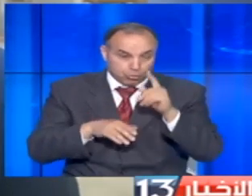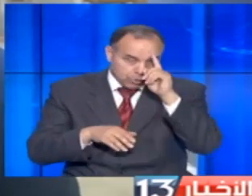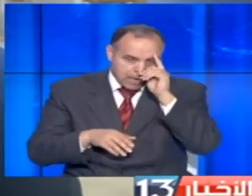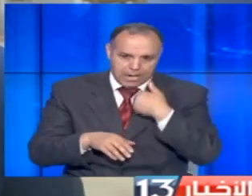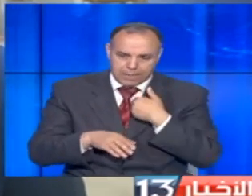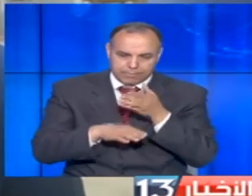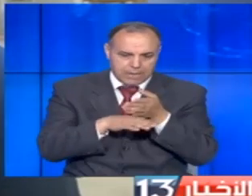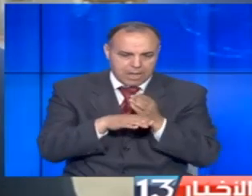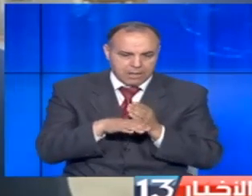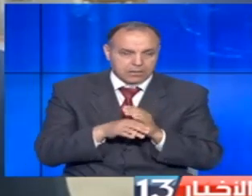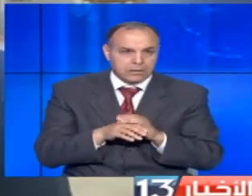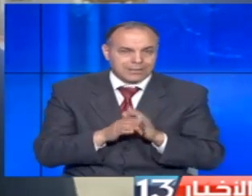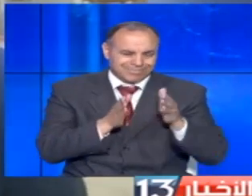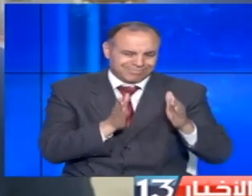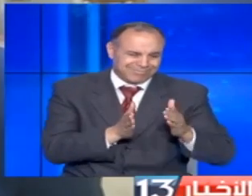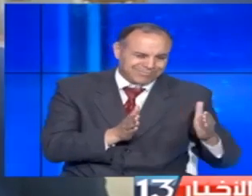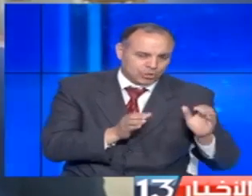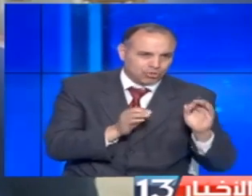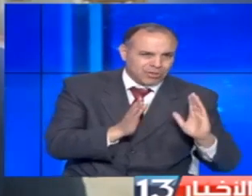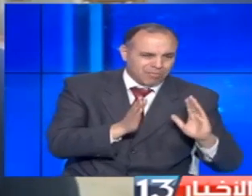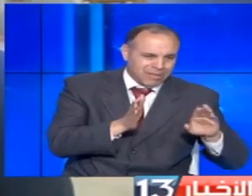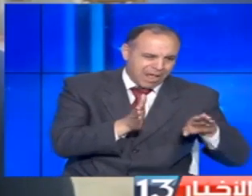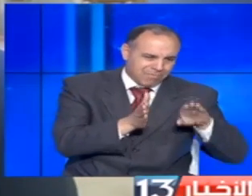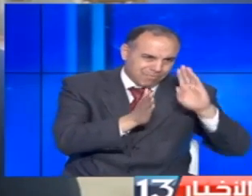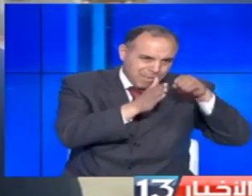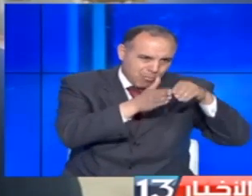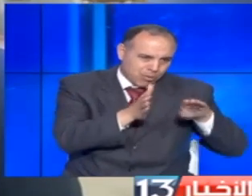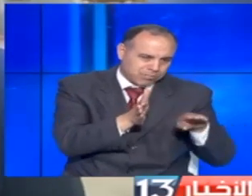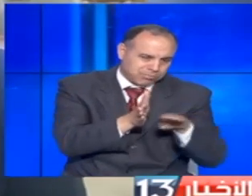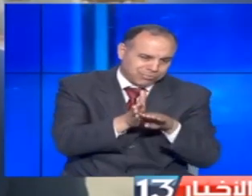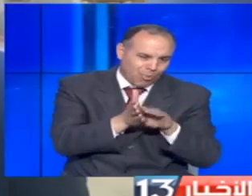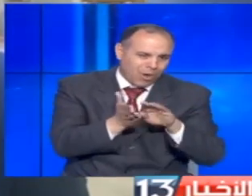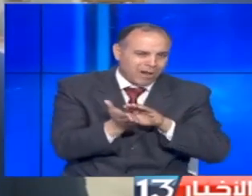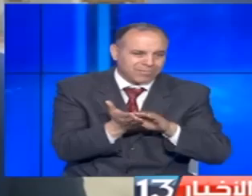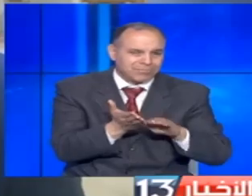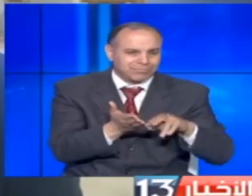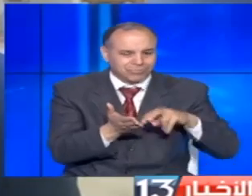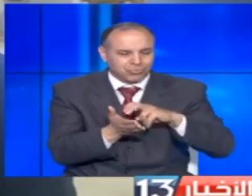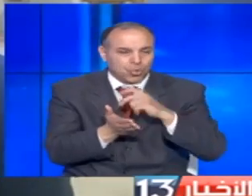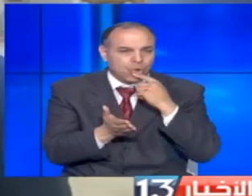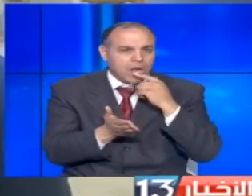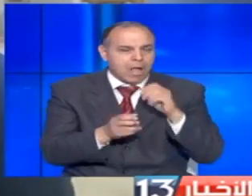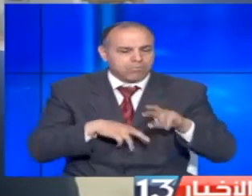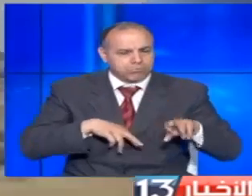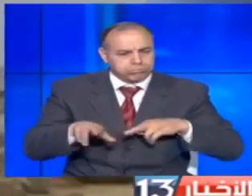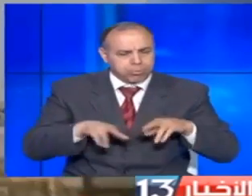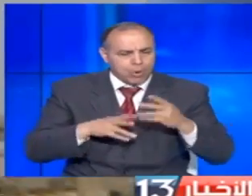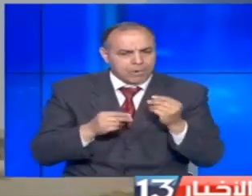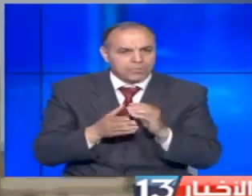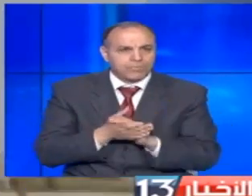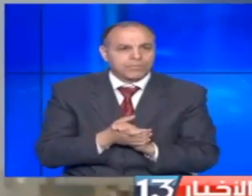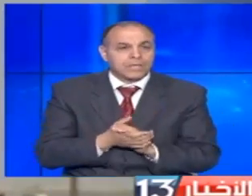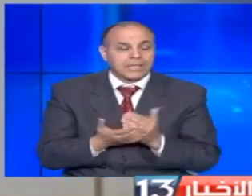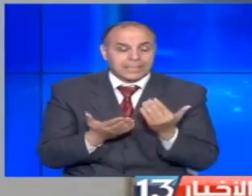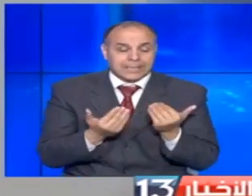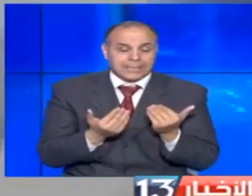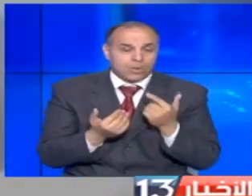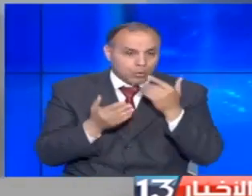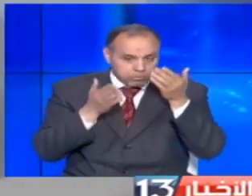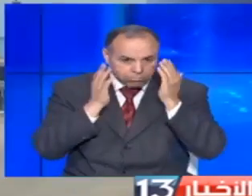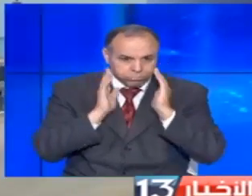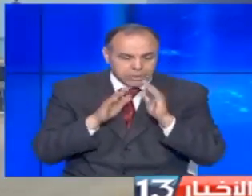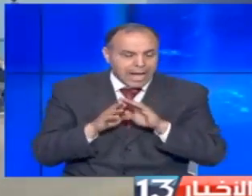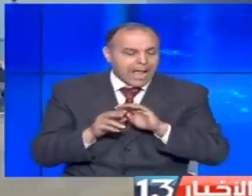نحنا المطرف الثاني مش يسهل علينا برشا عمليات الحقيقه معالجه الحركه اع المسافرين وفي انتظار تركيز